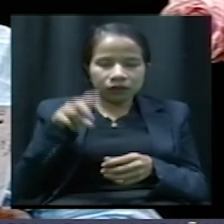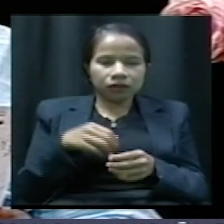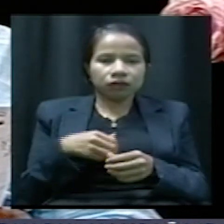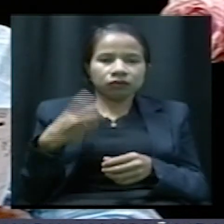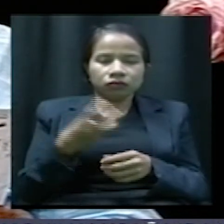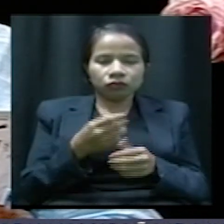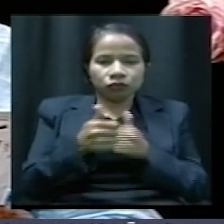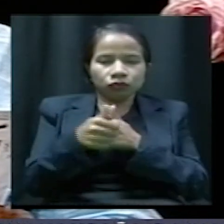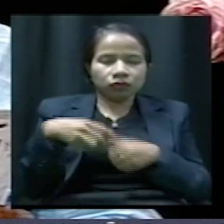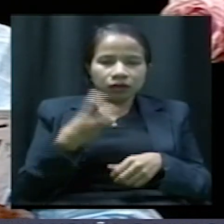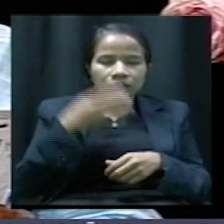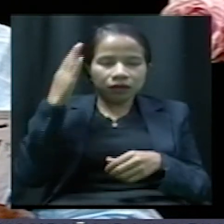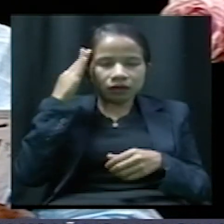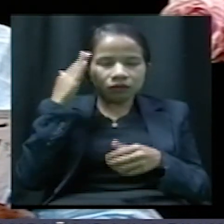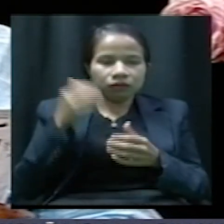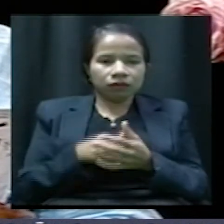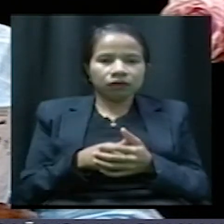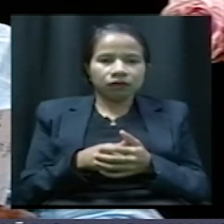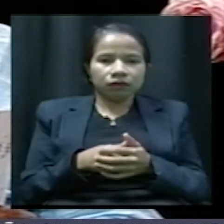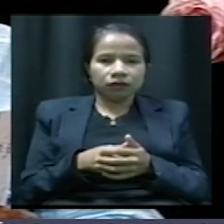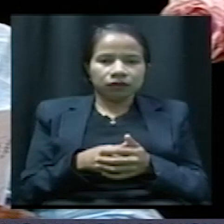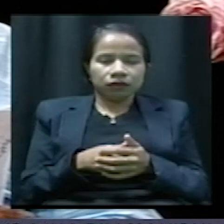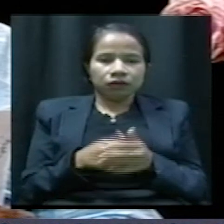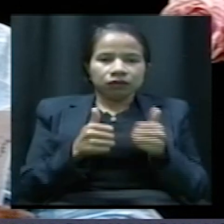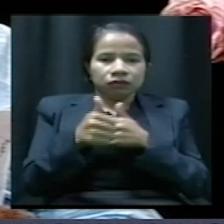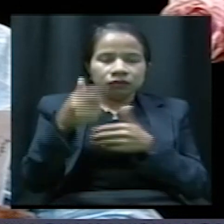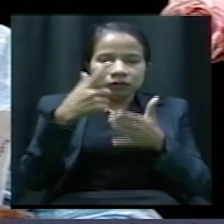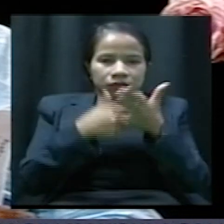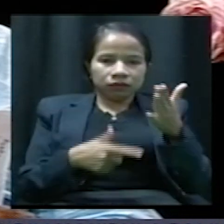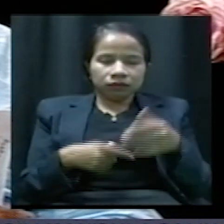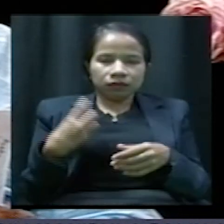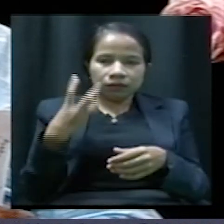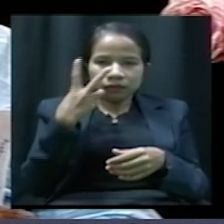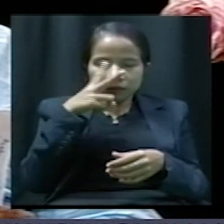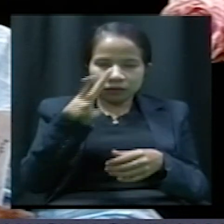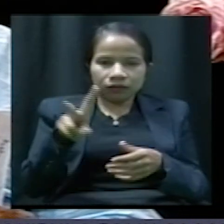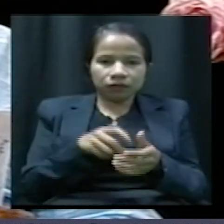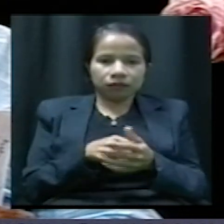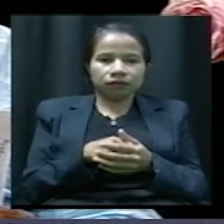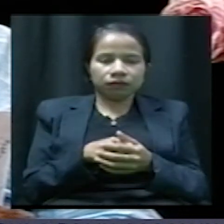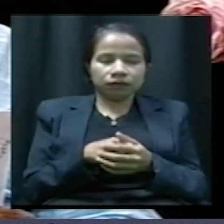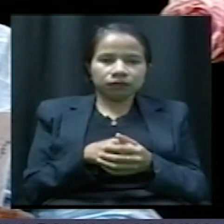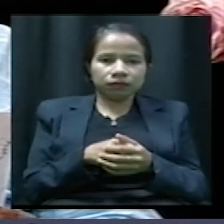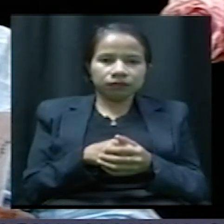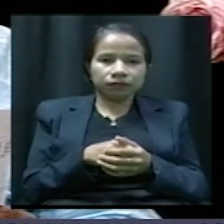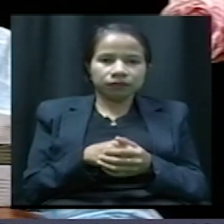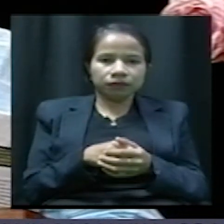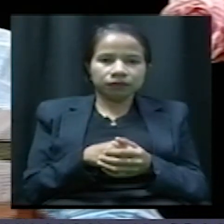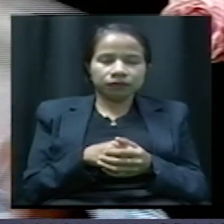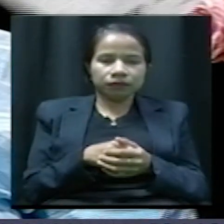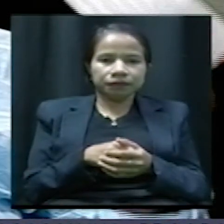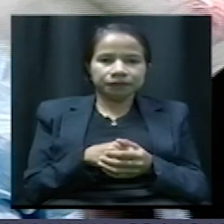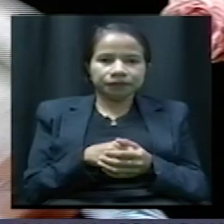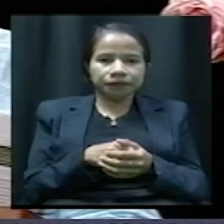depois si da fali ami baje ba sera mak ami hari ya draft di national